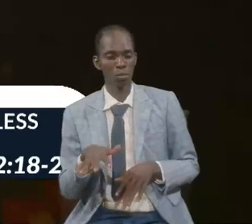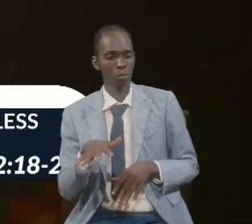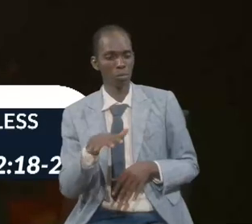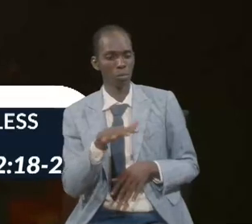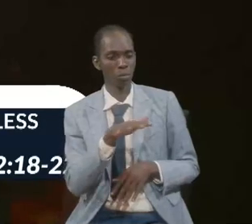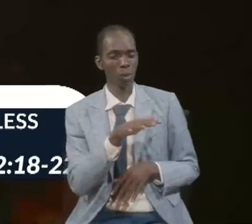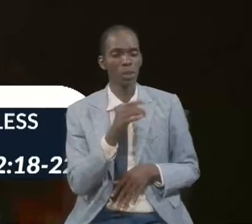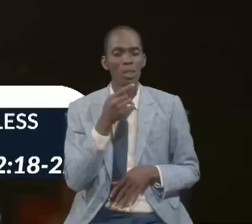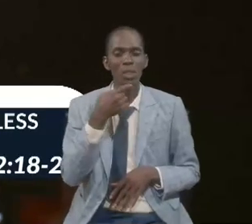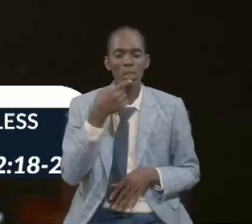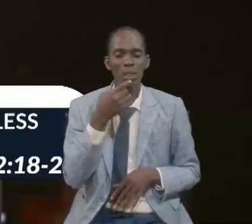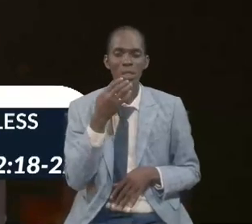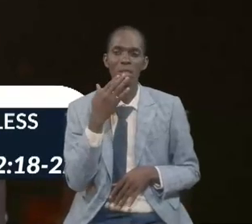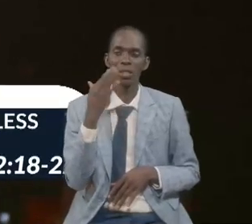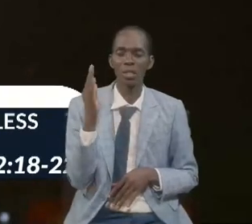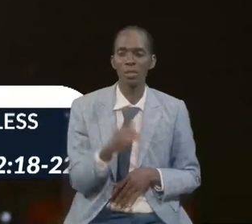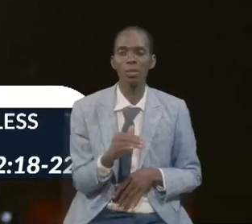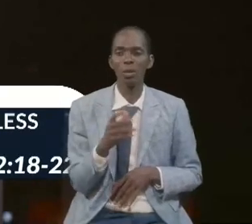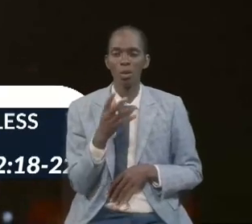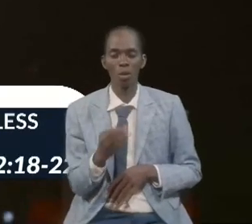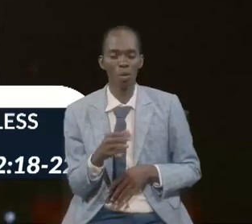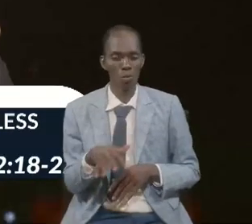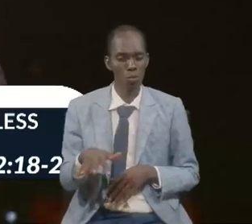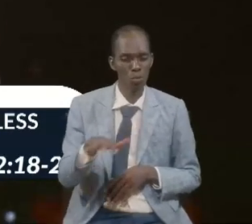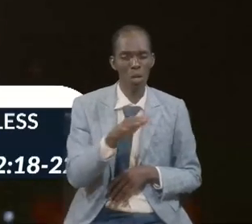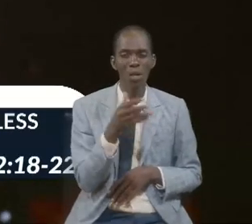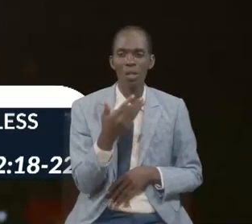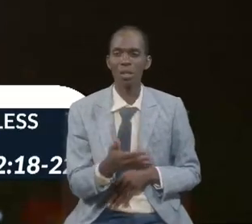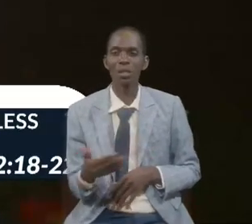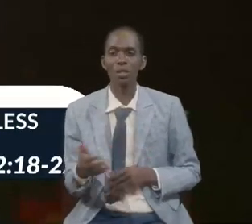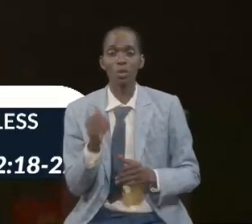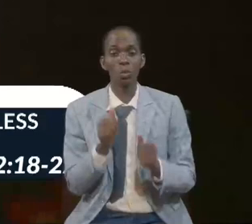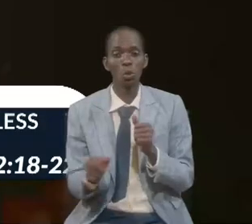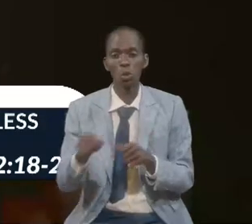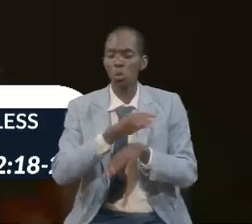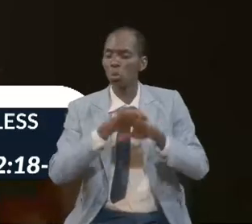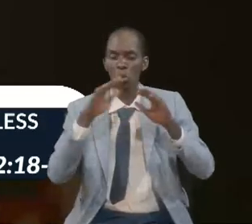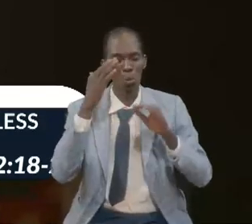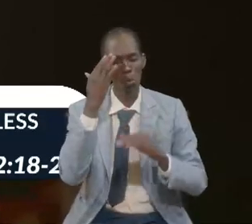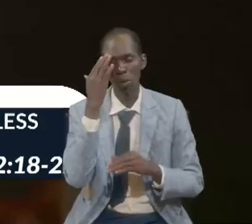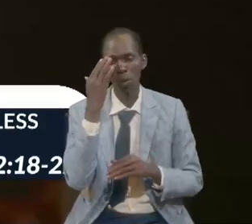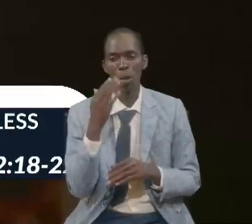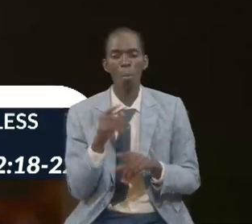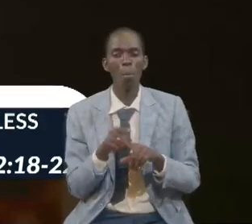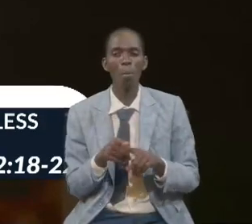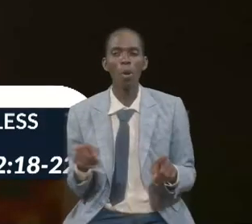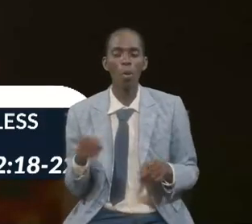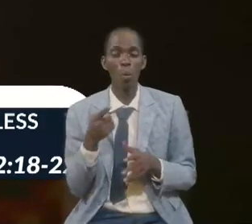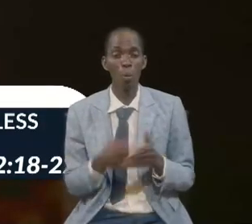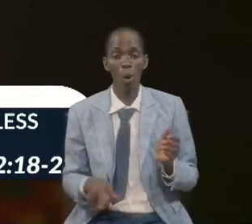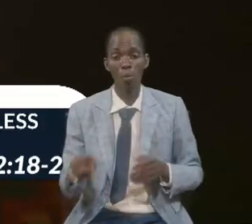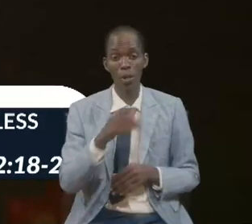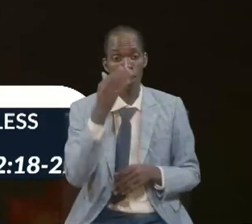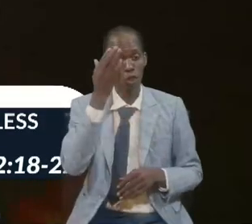Eux, au contraire, ils parlent d'une manière injurieuse de ce qu'ils ignorent. Et ils se